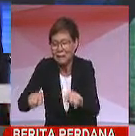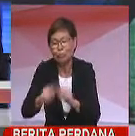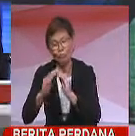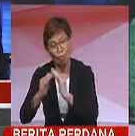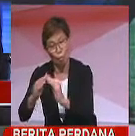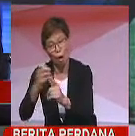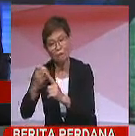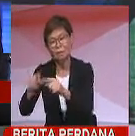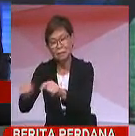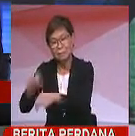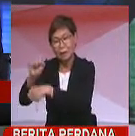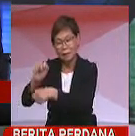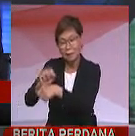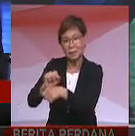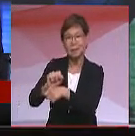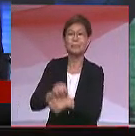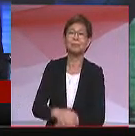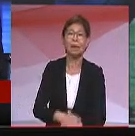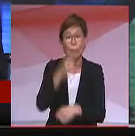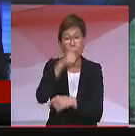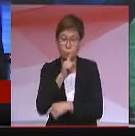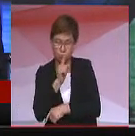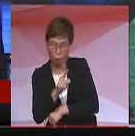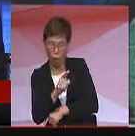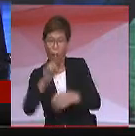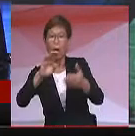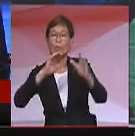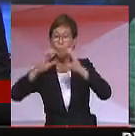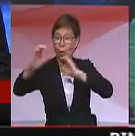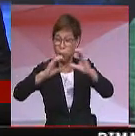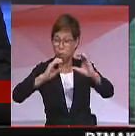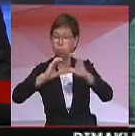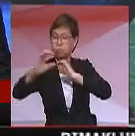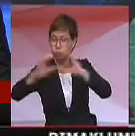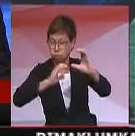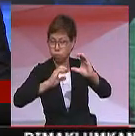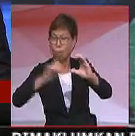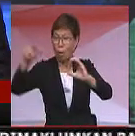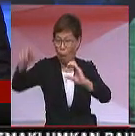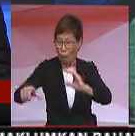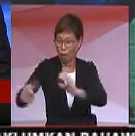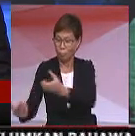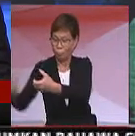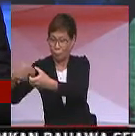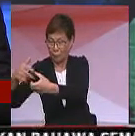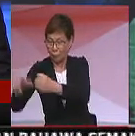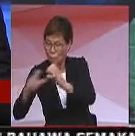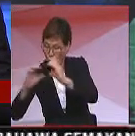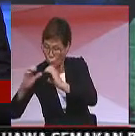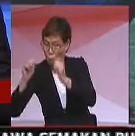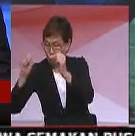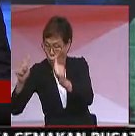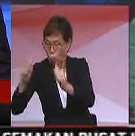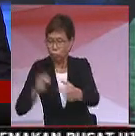dan tempat kerja kes indeks. Ia bagi memastikan komunikasi berkesan antara pihak yang terlibat dalam kawalan